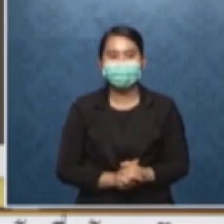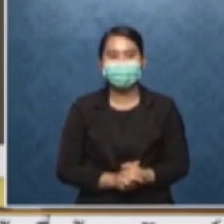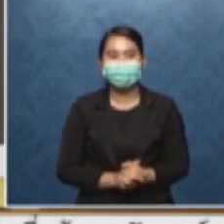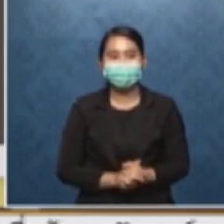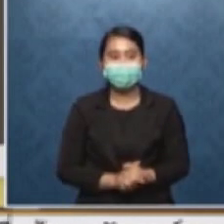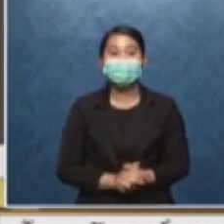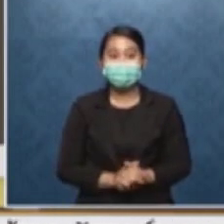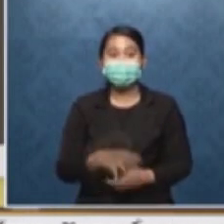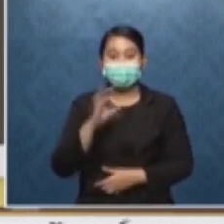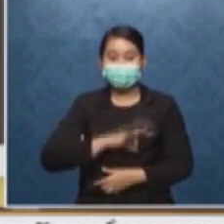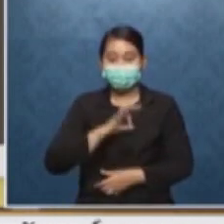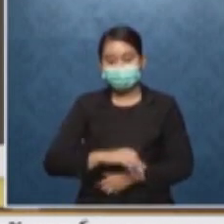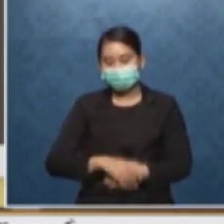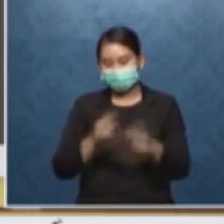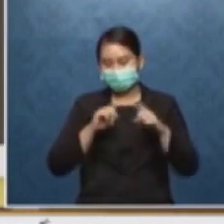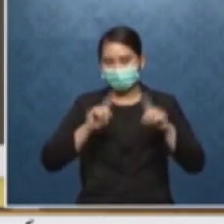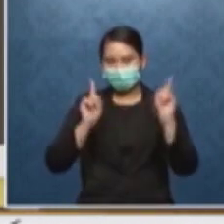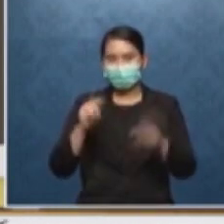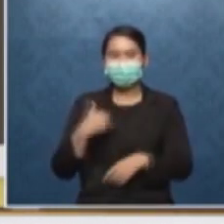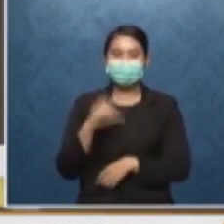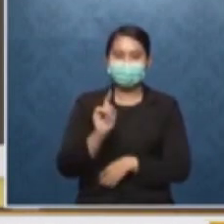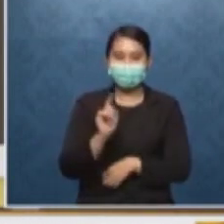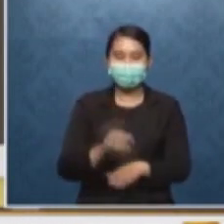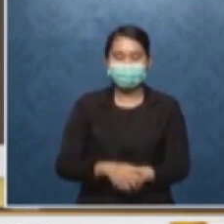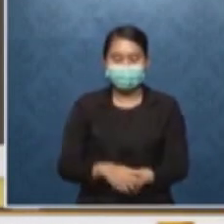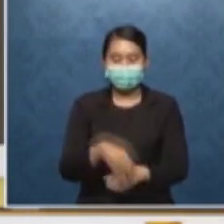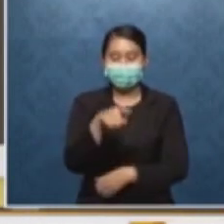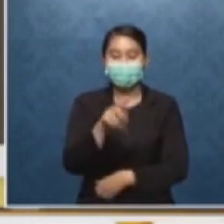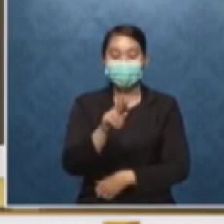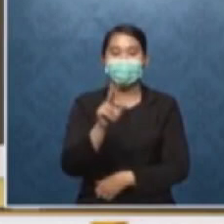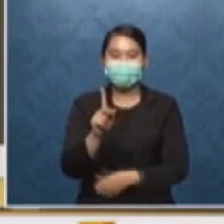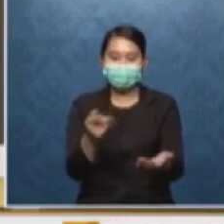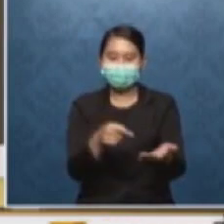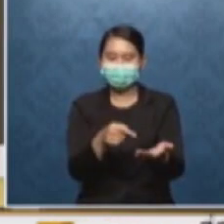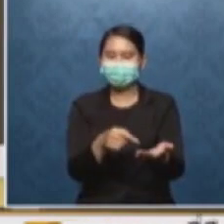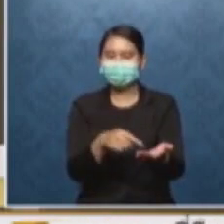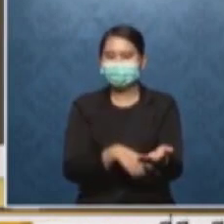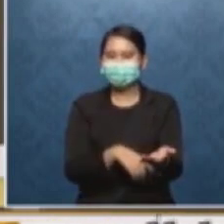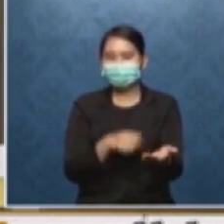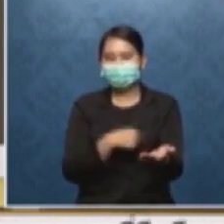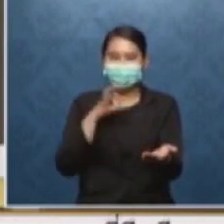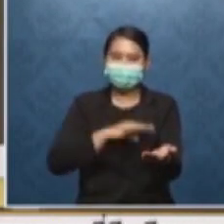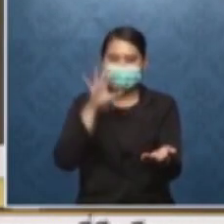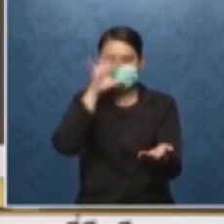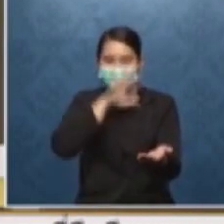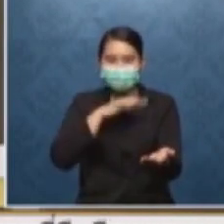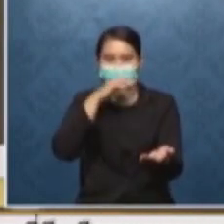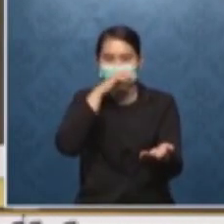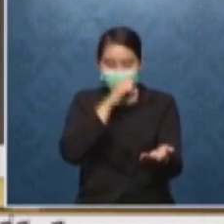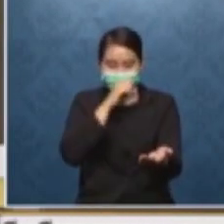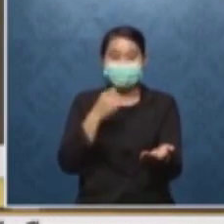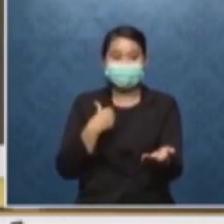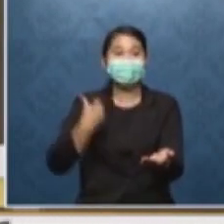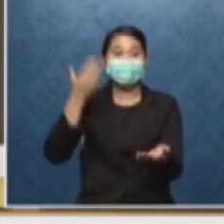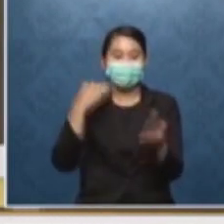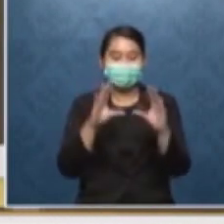มันน่าแปลกใจตรงที่ว่าพรกฉบับนี้มันเป็นฉบับลับๆรอๆและเมื่อทั้งบอลประชุมครม.